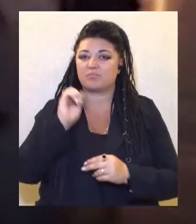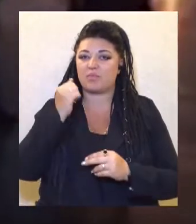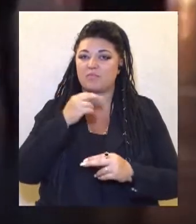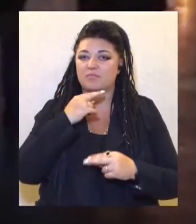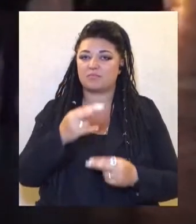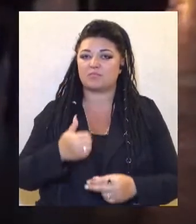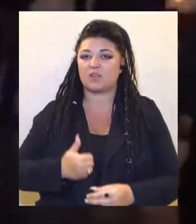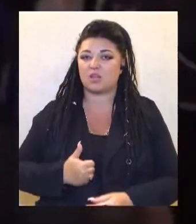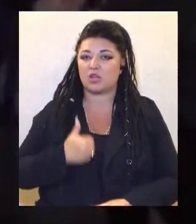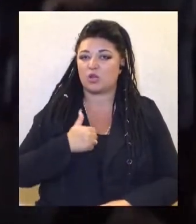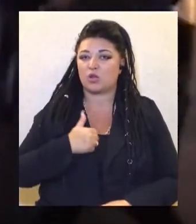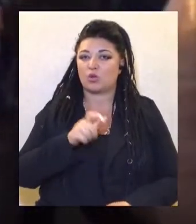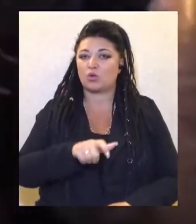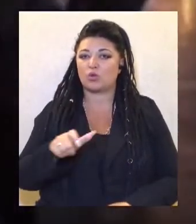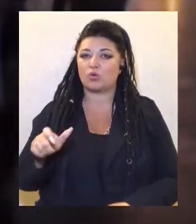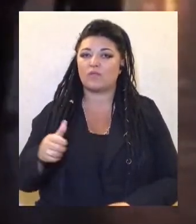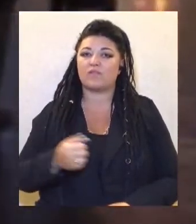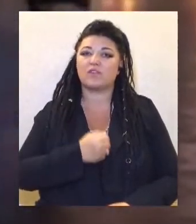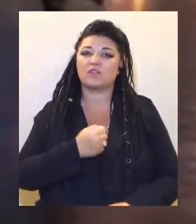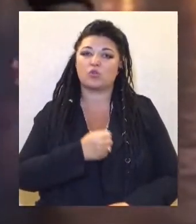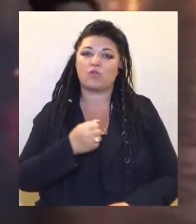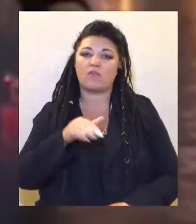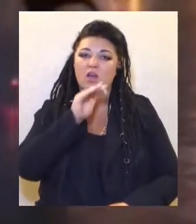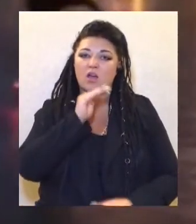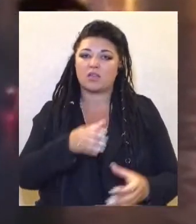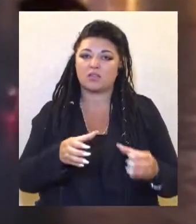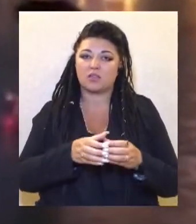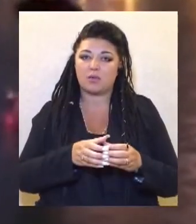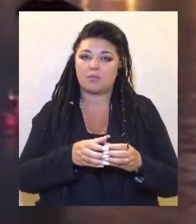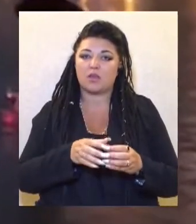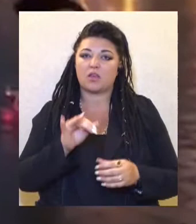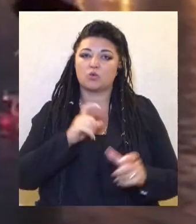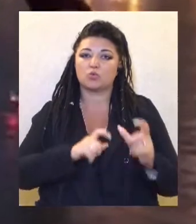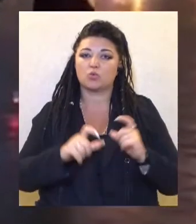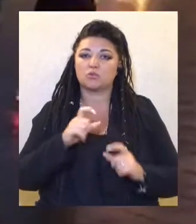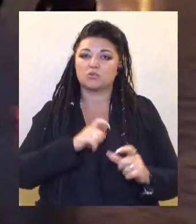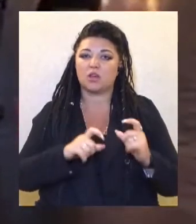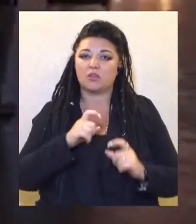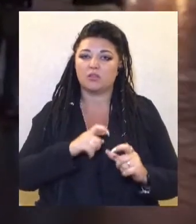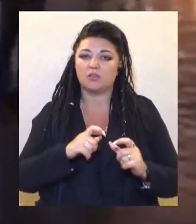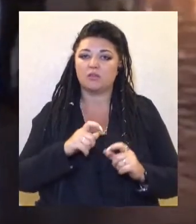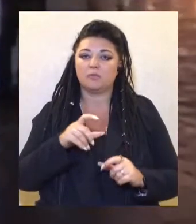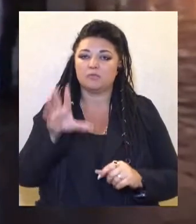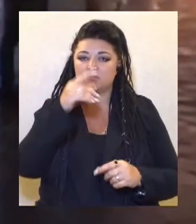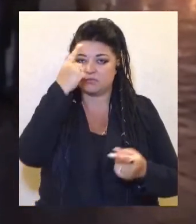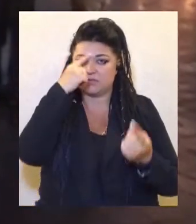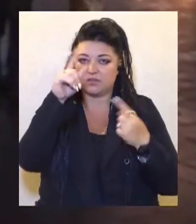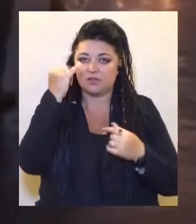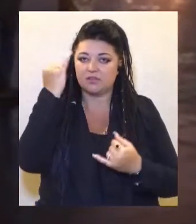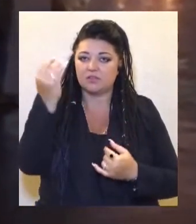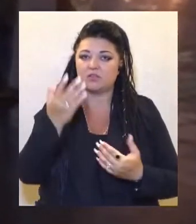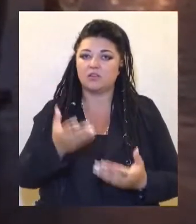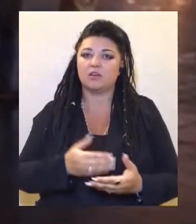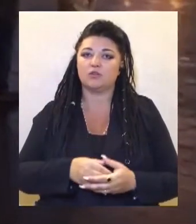З нами військова академія міста Одеси. І якраз з курсантами ми придумали таку ідею утворити слово